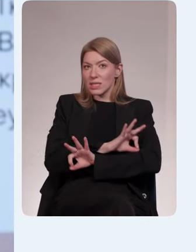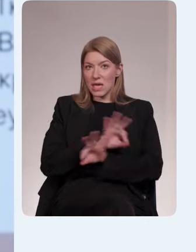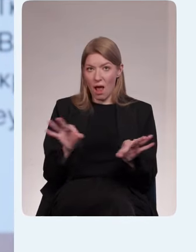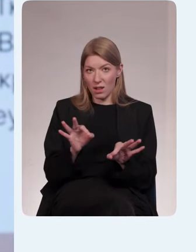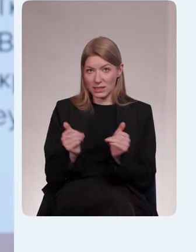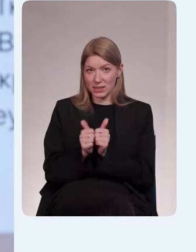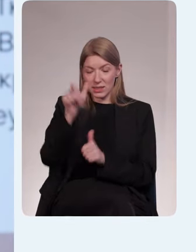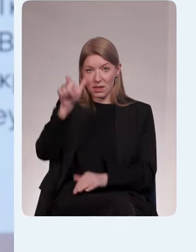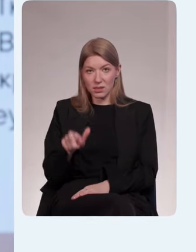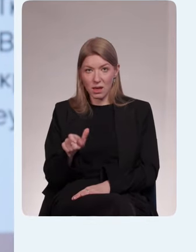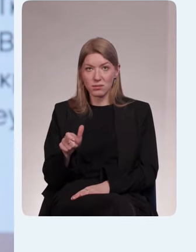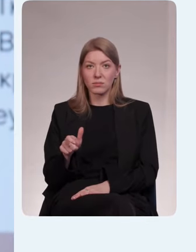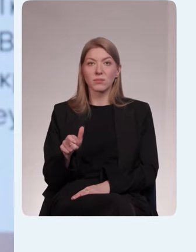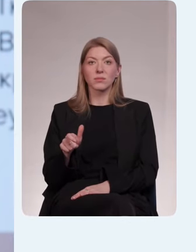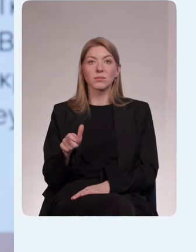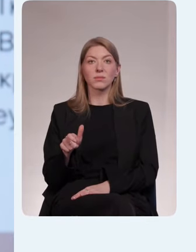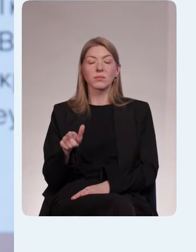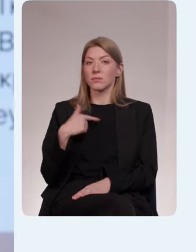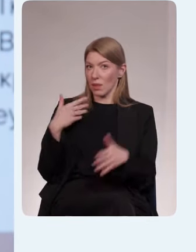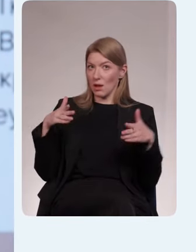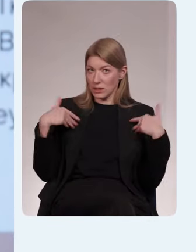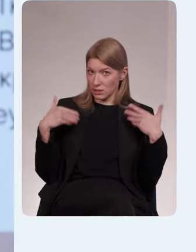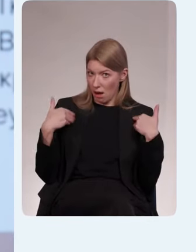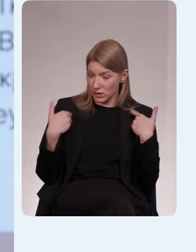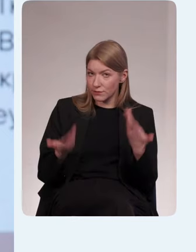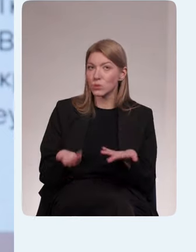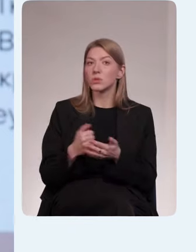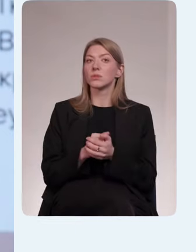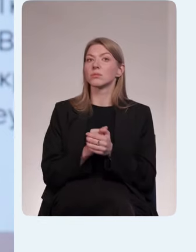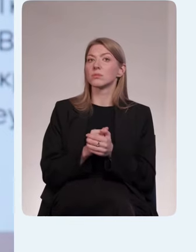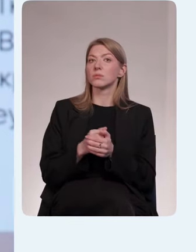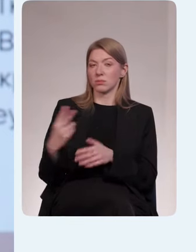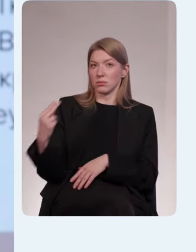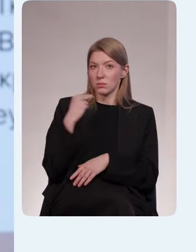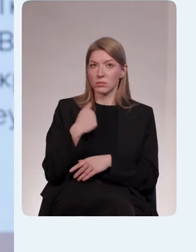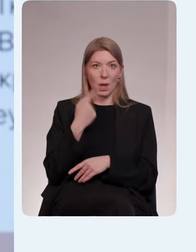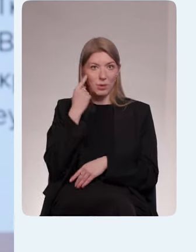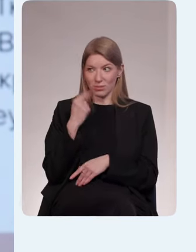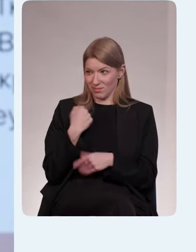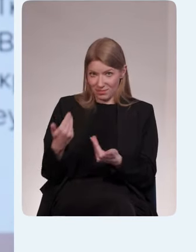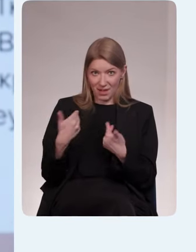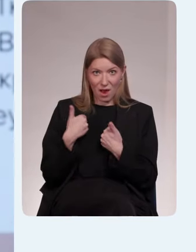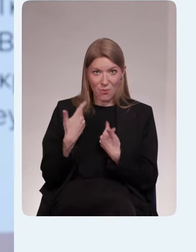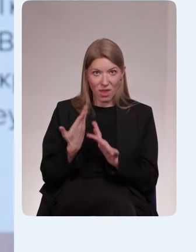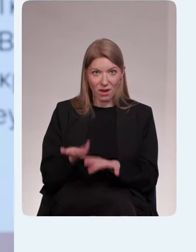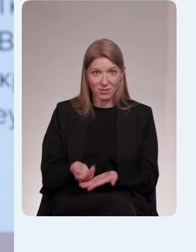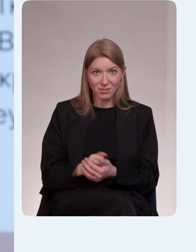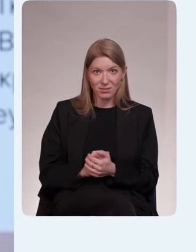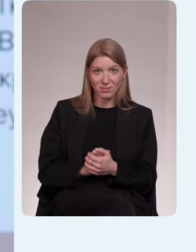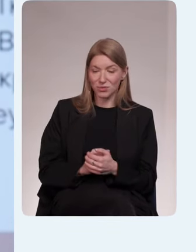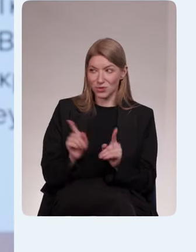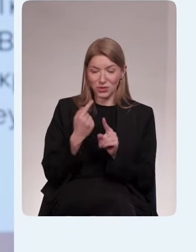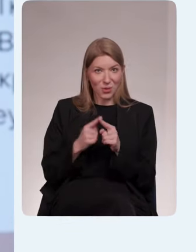Он когда подошел, сказал, здравствуйте. Я подумала, это точно ко мне? С ним явно что-то не